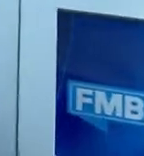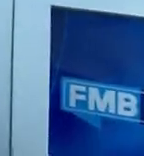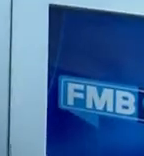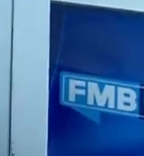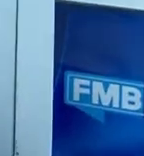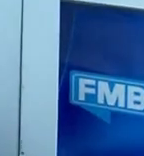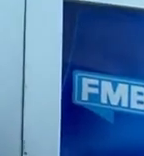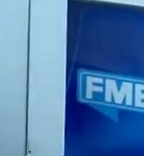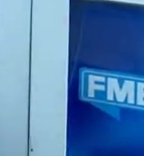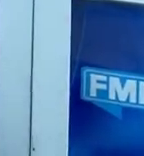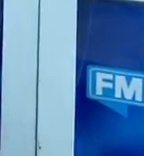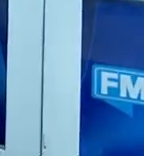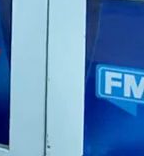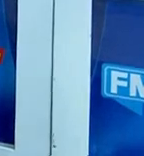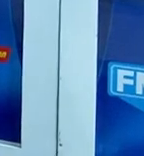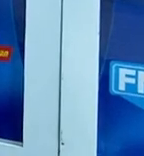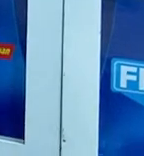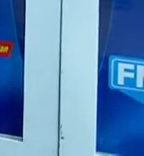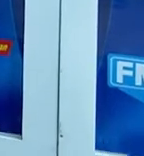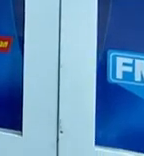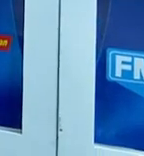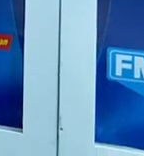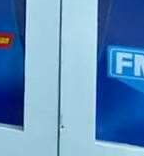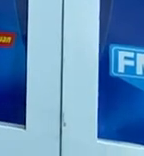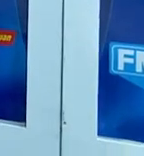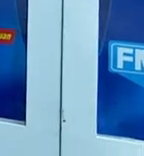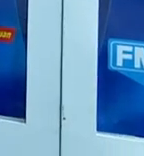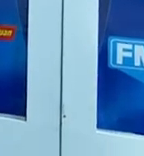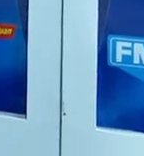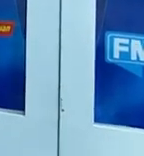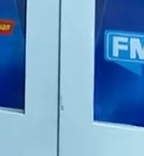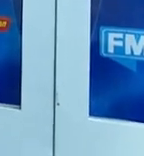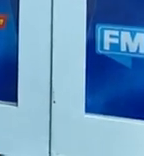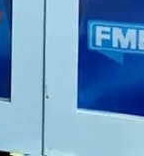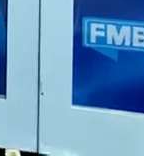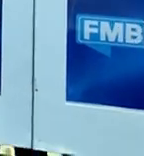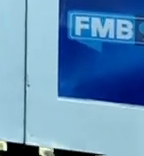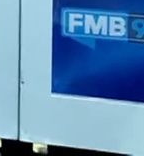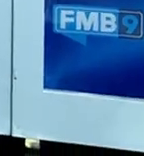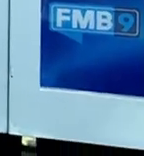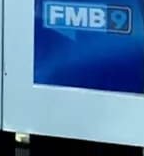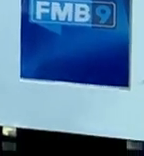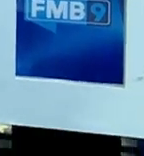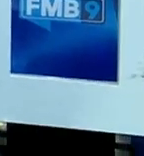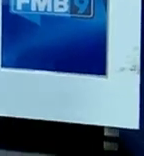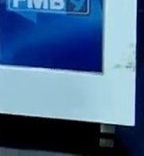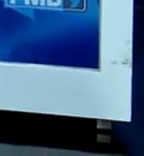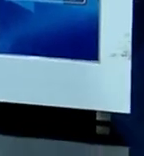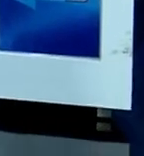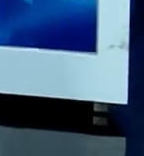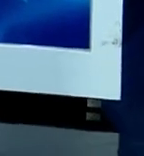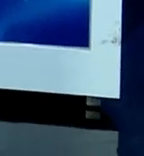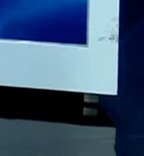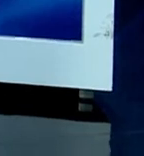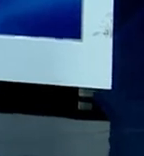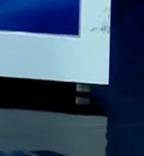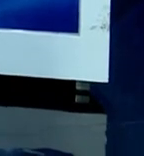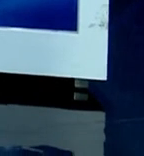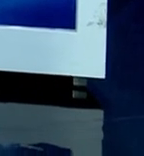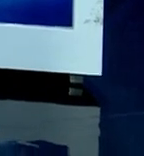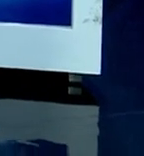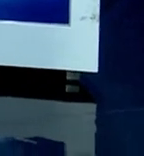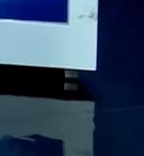Halo, selamat siang. Apa kabar Anda di hari ini? Bertemu lagi bersama saya, Daniar Akhri. Kita akan diskusi soal